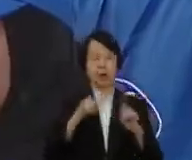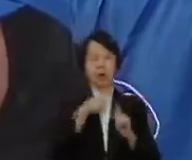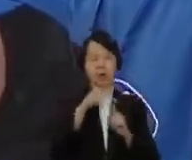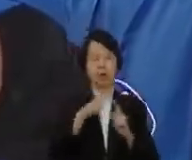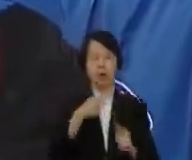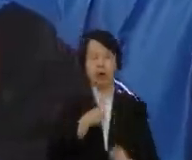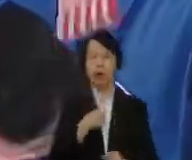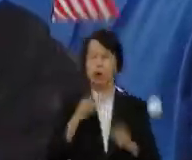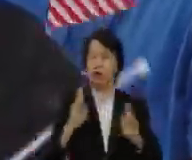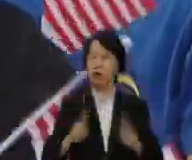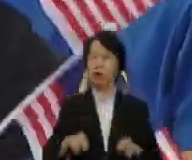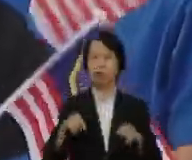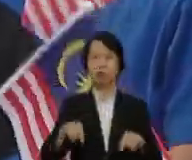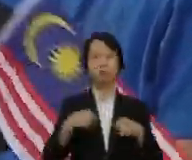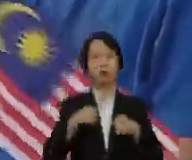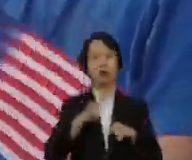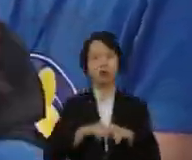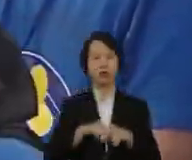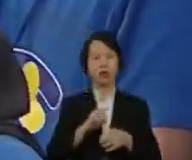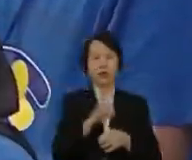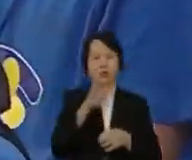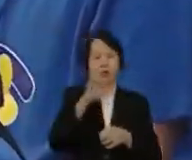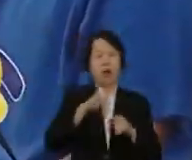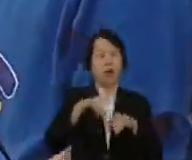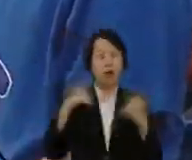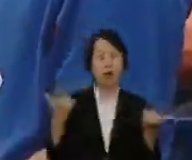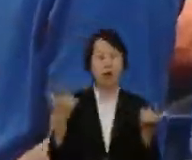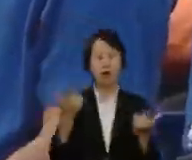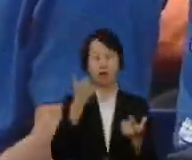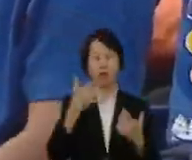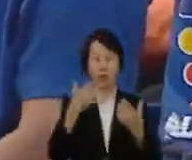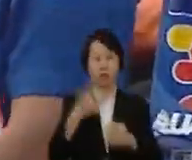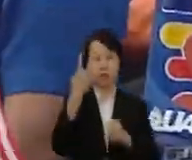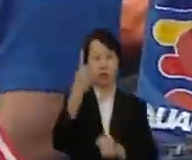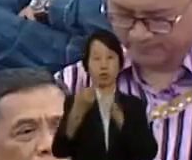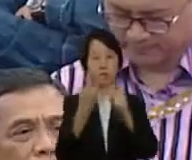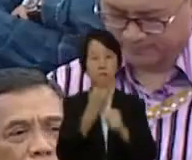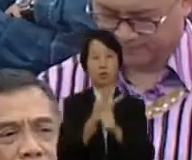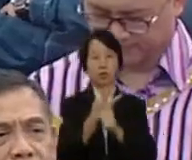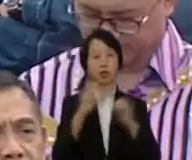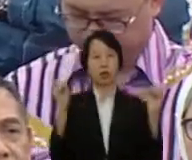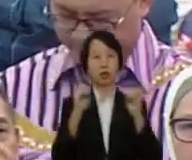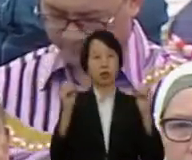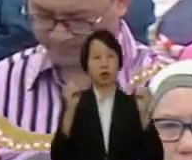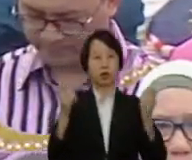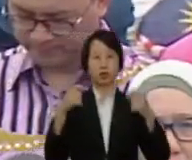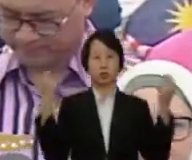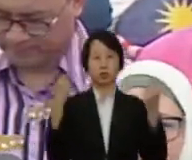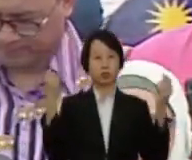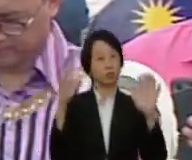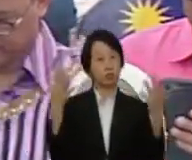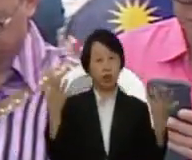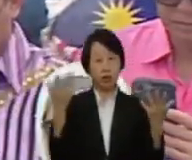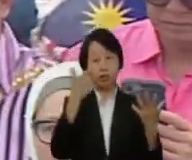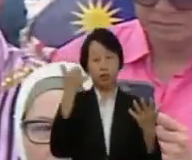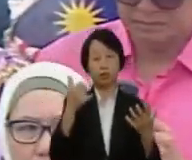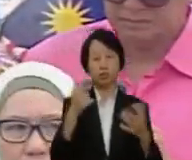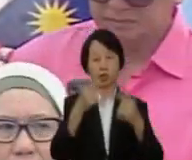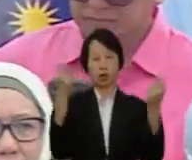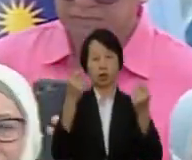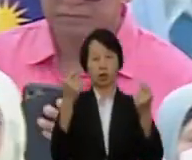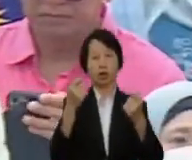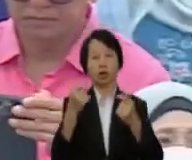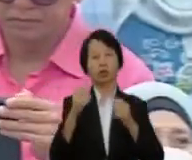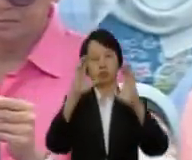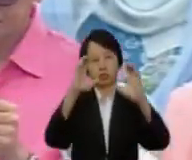apabila berada di sini hari ini, semangatnya sangat berbeza. Kerana setelah 2 tahun tidak dilaksanakan kerana sambutannya diadakan